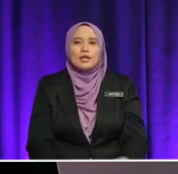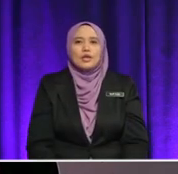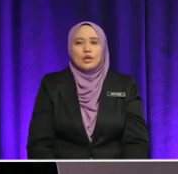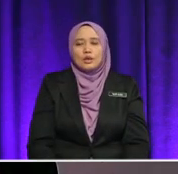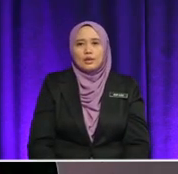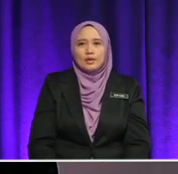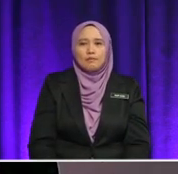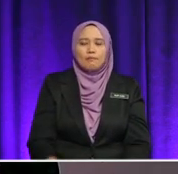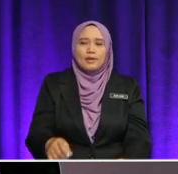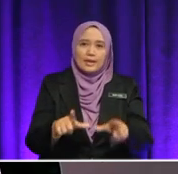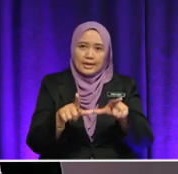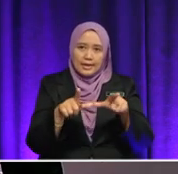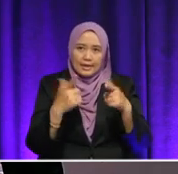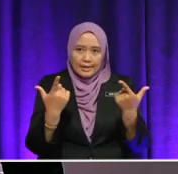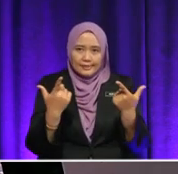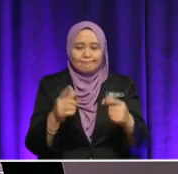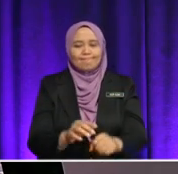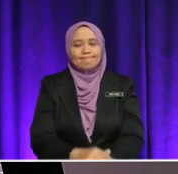saja berbeda